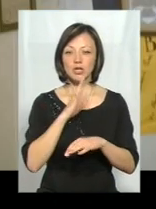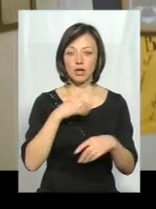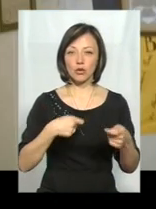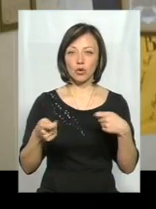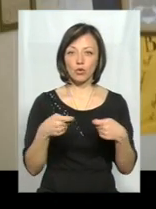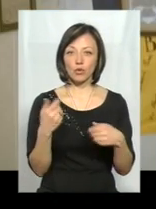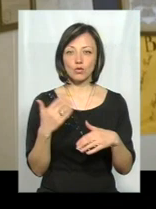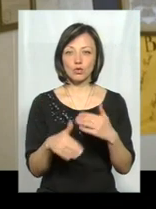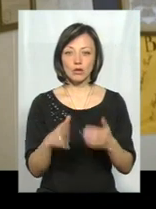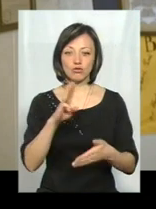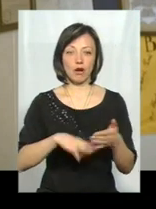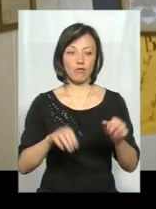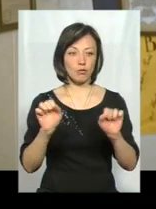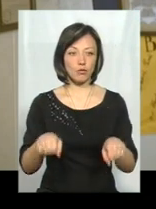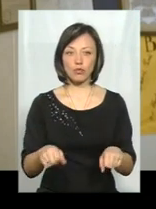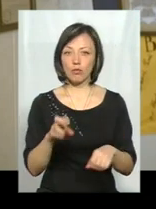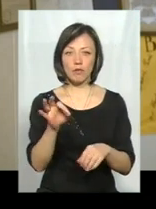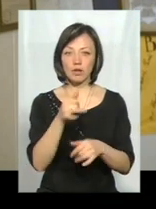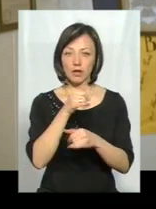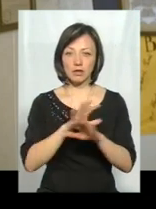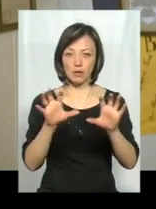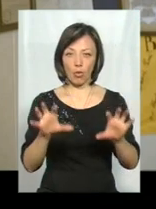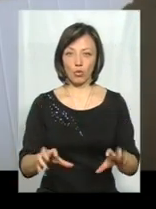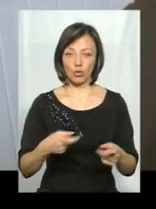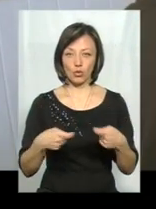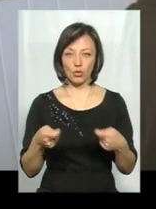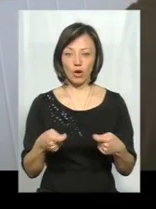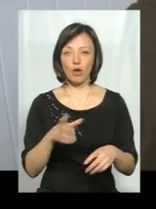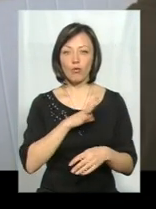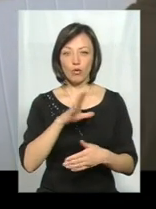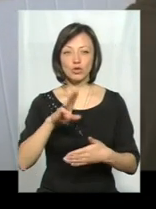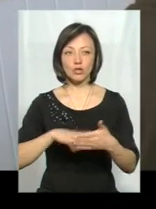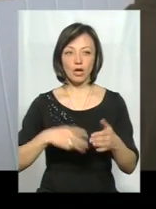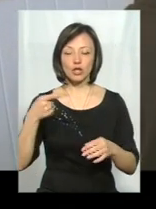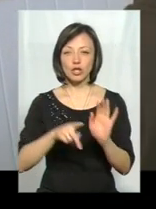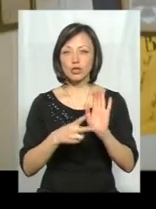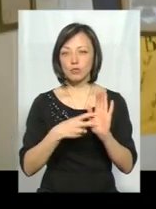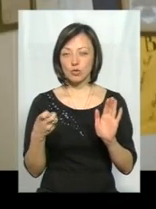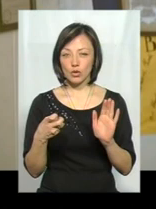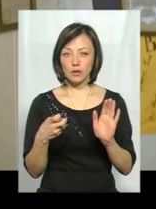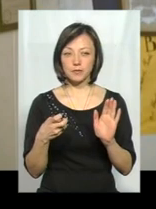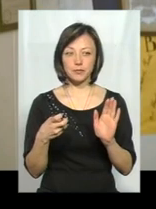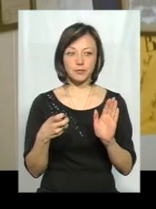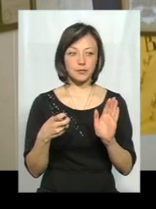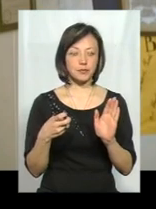вже, їй треба штрафувати, тому що вона вже незаконно торгує. Були штрафи 1700, там